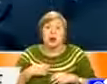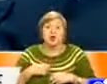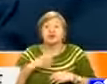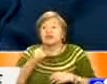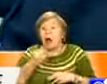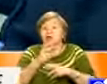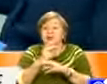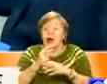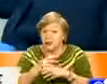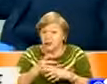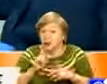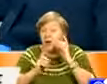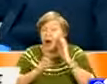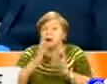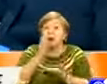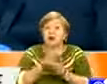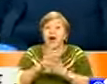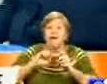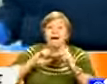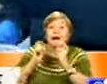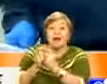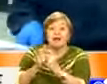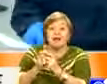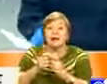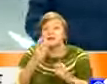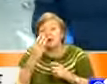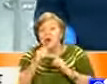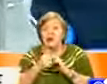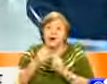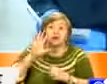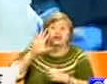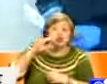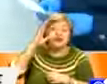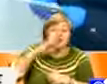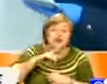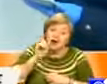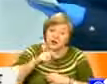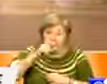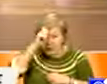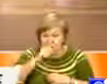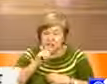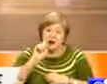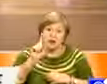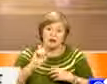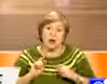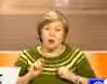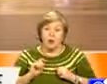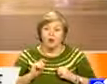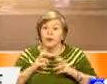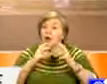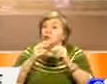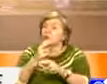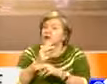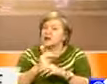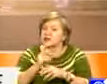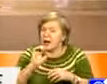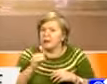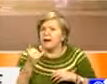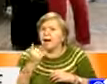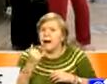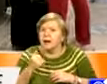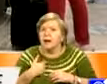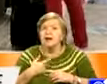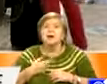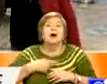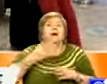respectivă impune o carantină de 3 sau 5 zile, să o respectați la fața locului. Sunt tot mai multe țări care pun în aplicare această